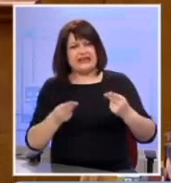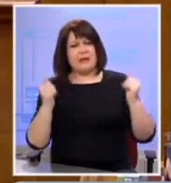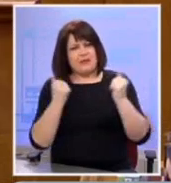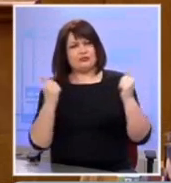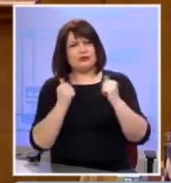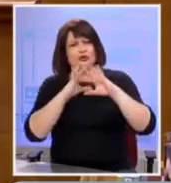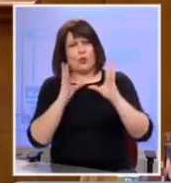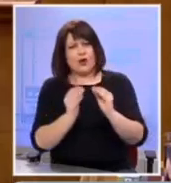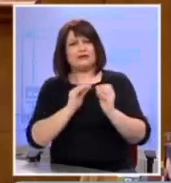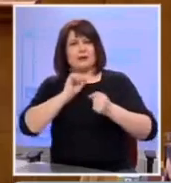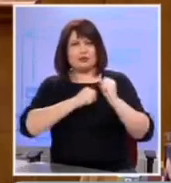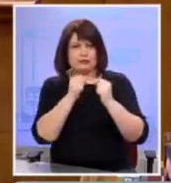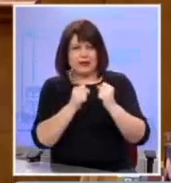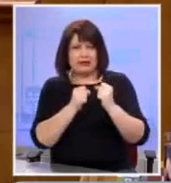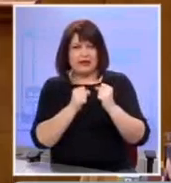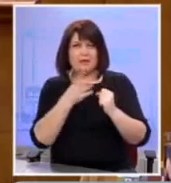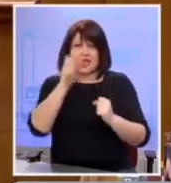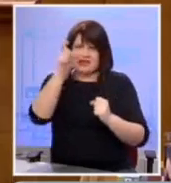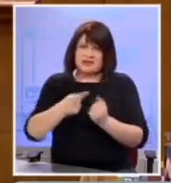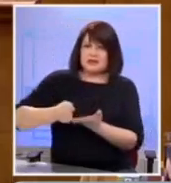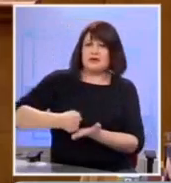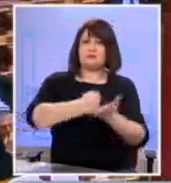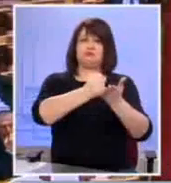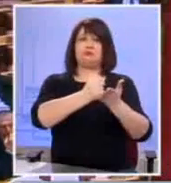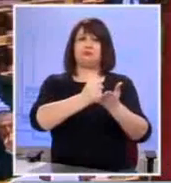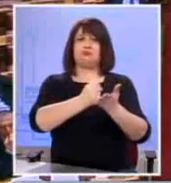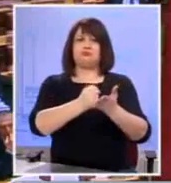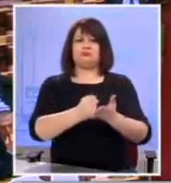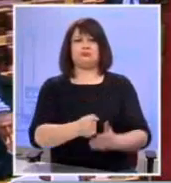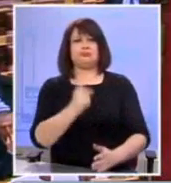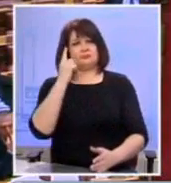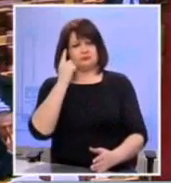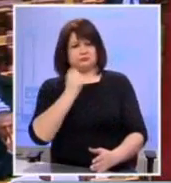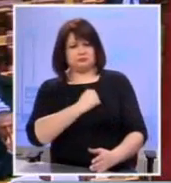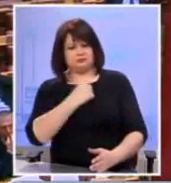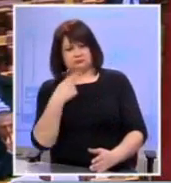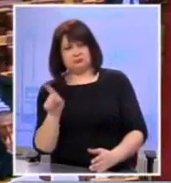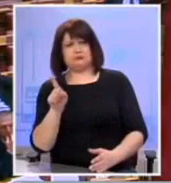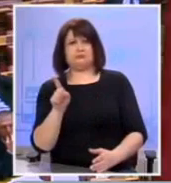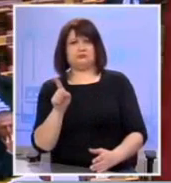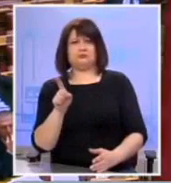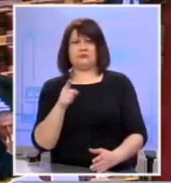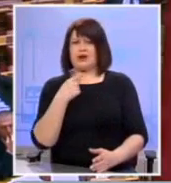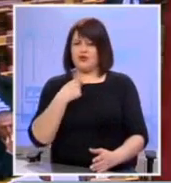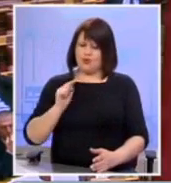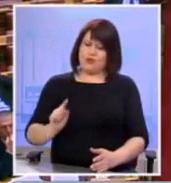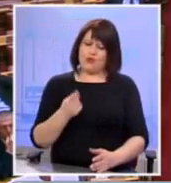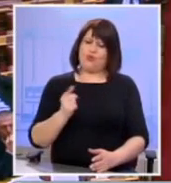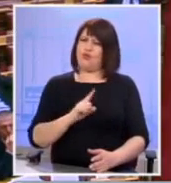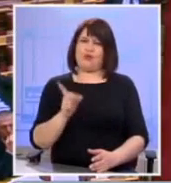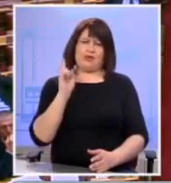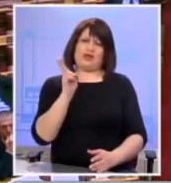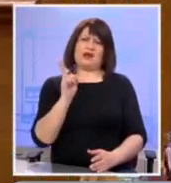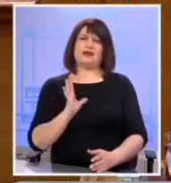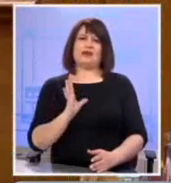πίεση, με προσπάθεια που γίνεται, ως διαφορετική άποψη εγώ το λέω, δεν συνωμοσιολογώ, αλλά ό,τι ήταν